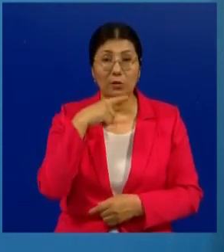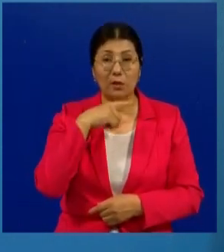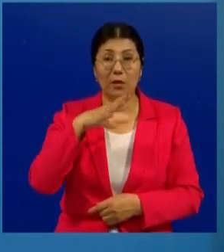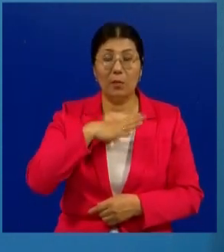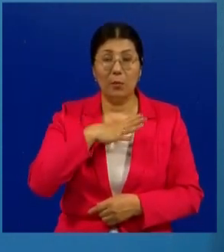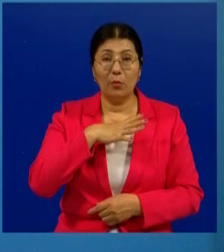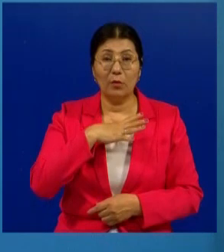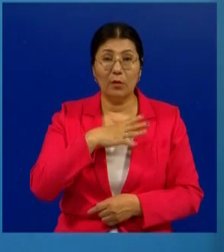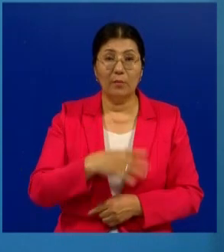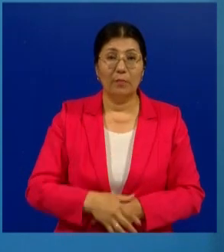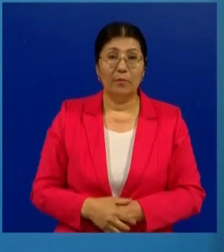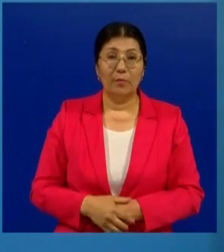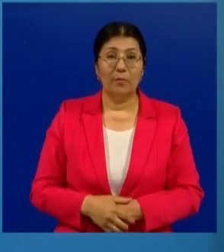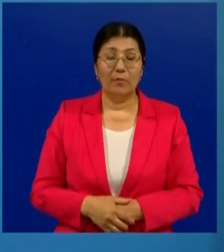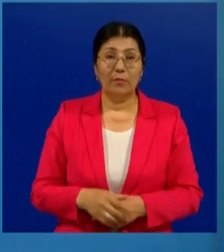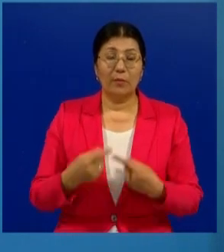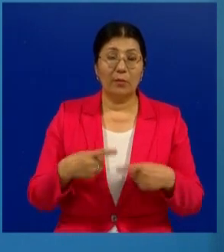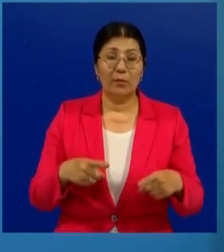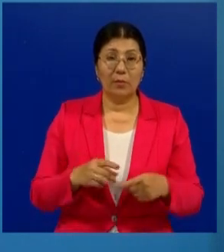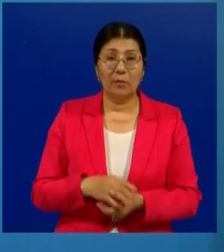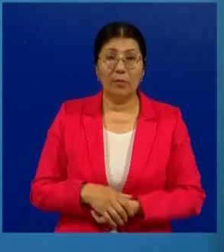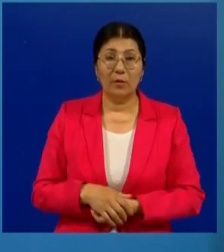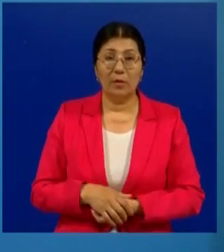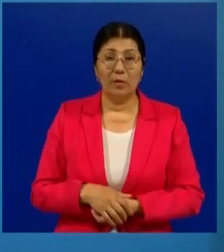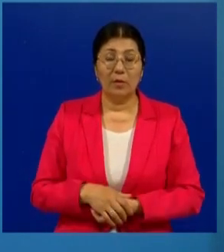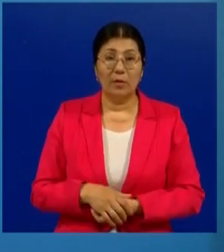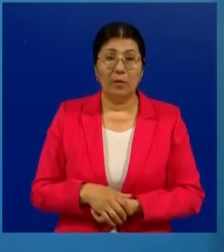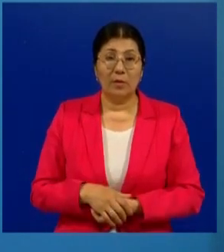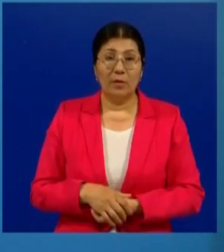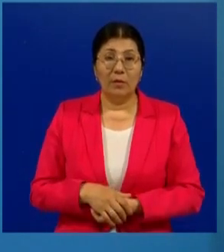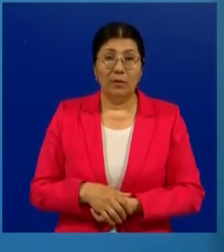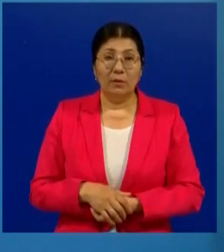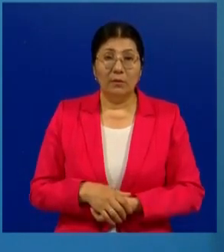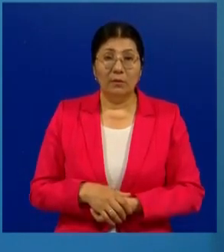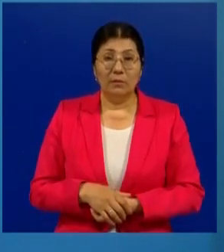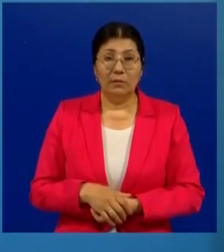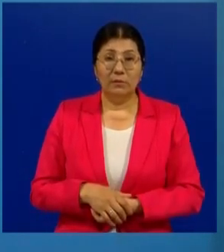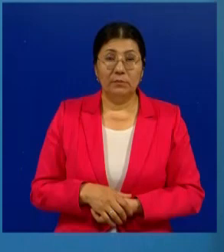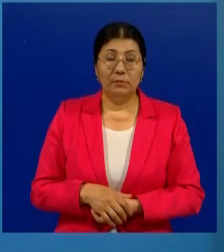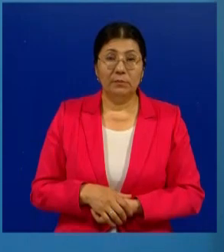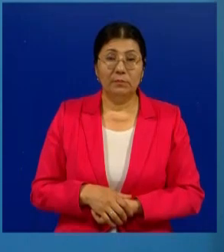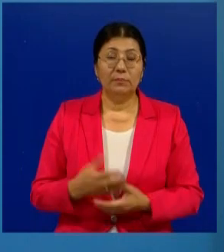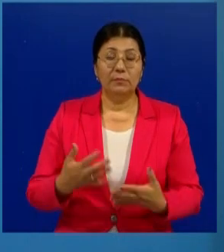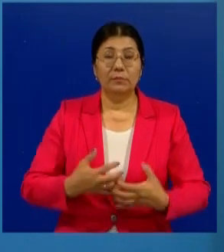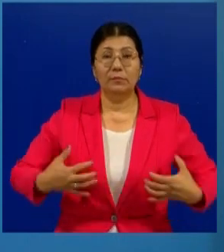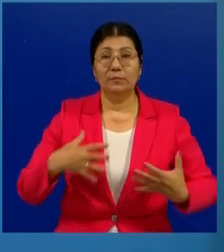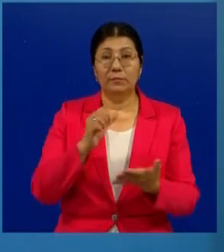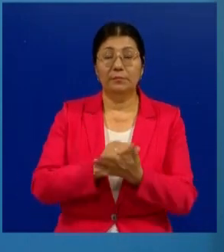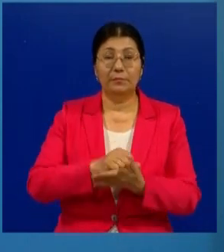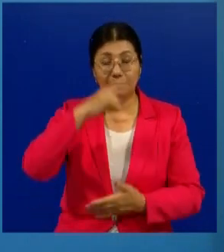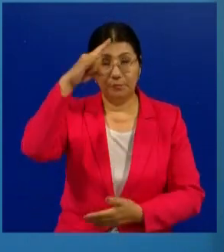кездесетін астық аудандарда көбіне шыны керек өзге ұлт өкілдері көп болды ғой. Қазақтар көбіне малмен болды. Енді малмен айналысқан қазақтарға